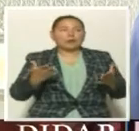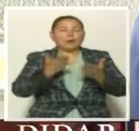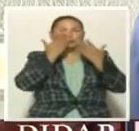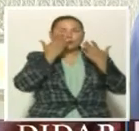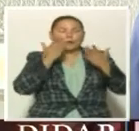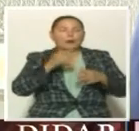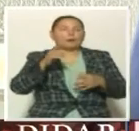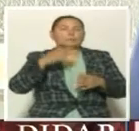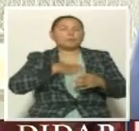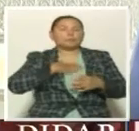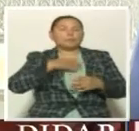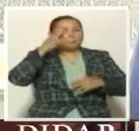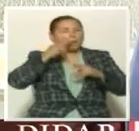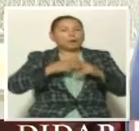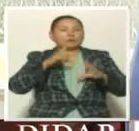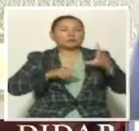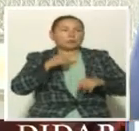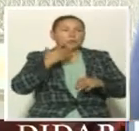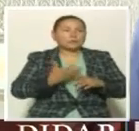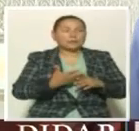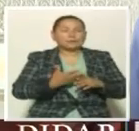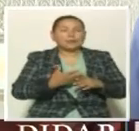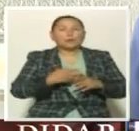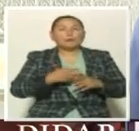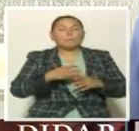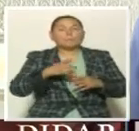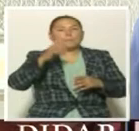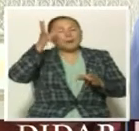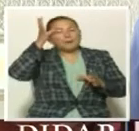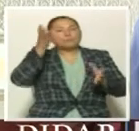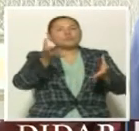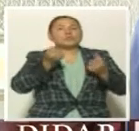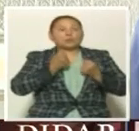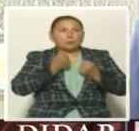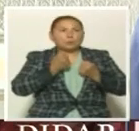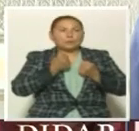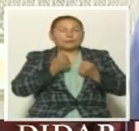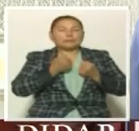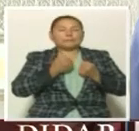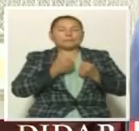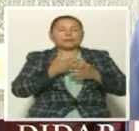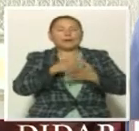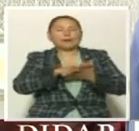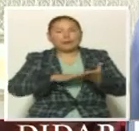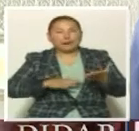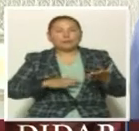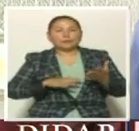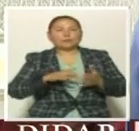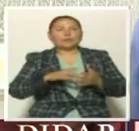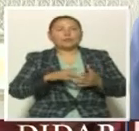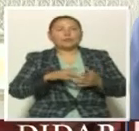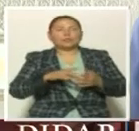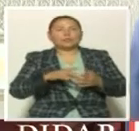ақын ағаның өлеңдерін біліп жүру және де ары қарай да соны